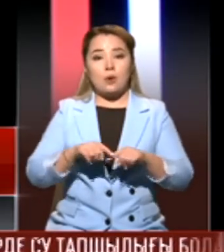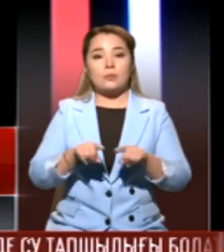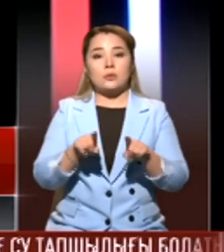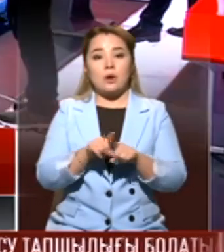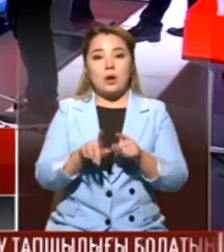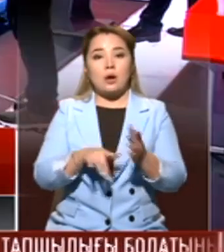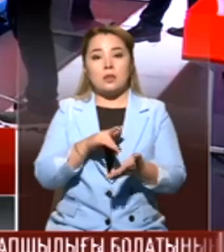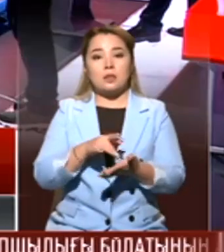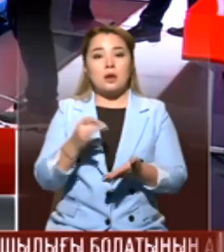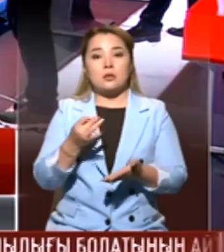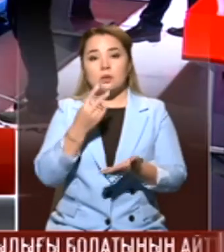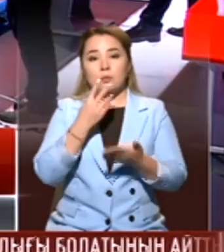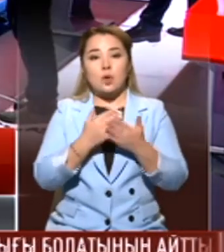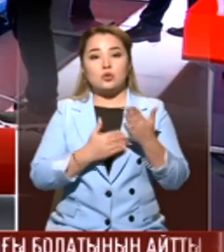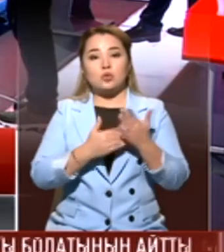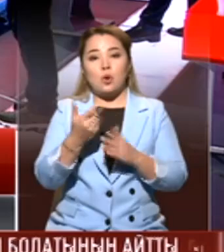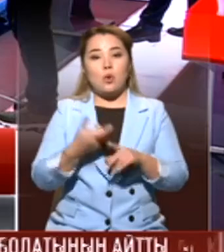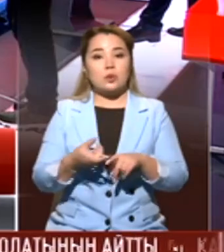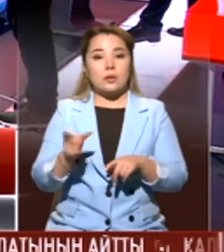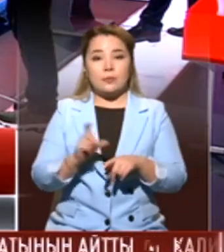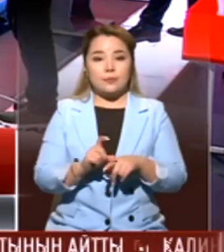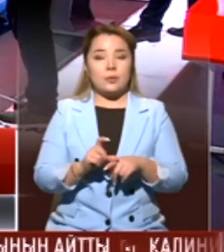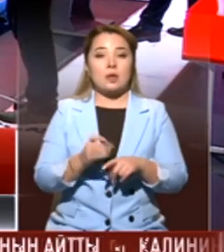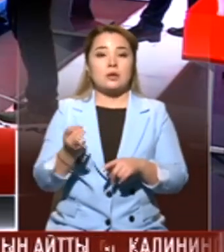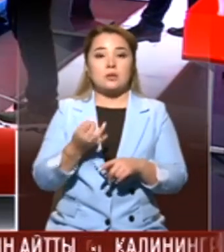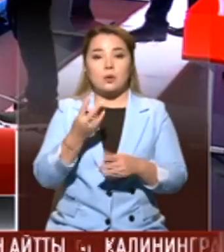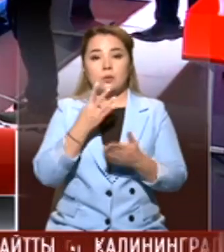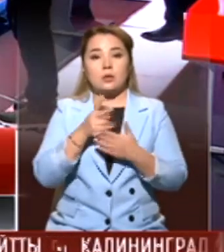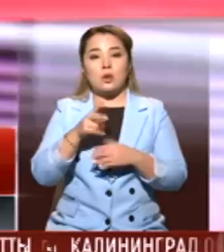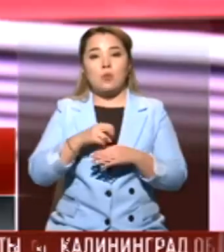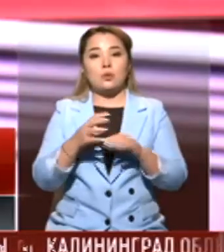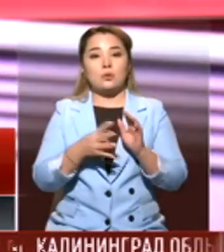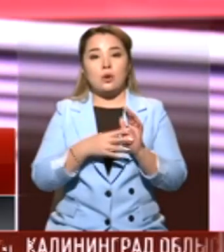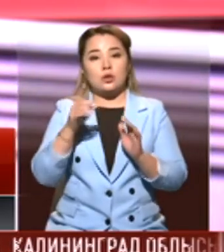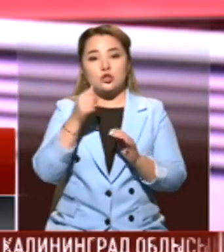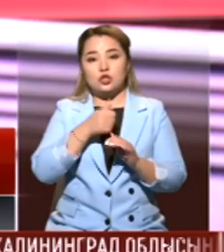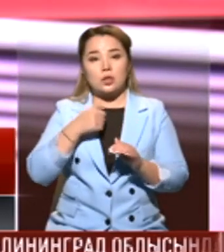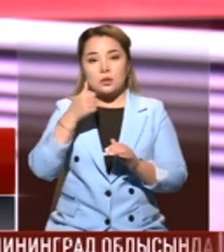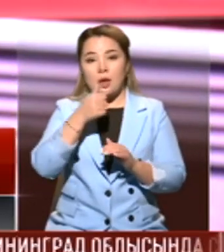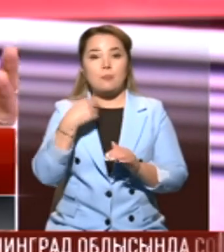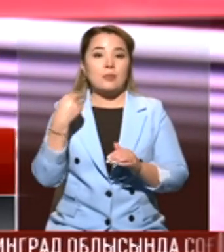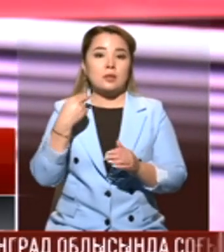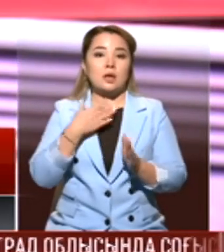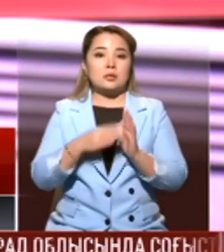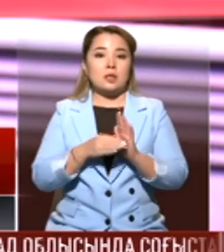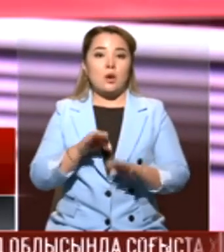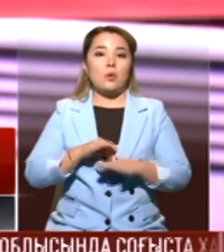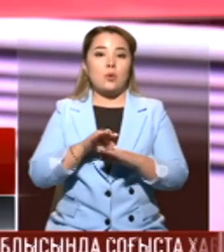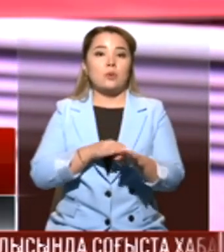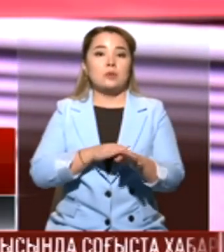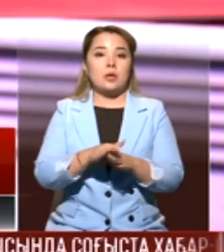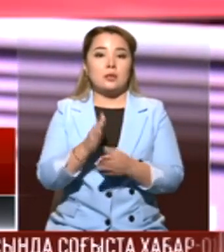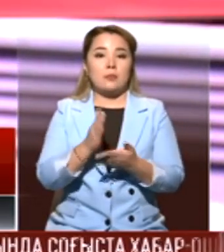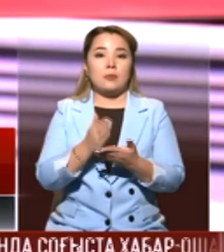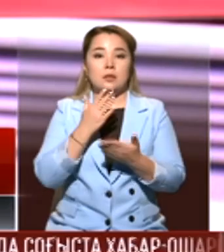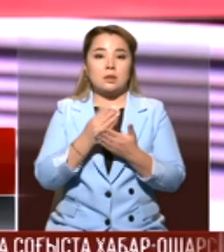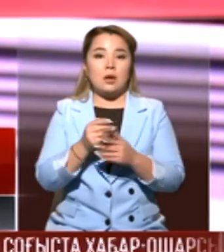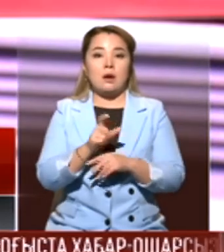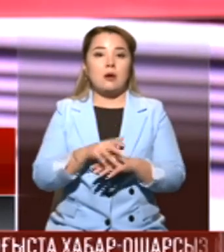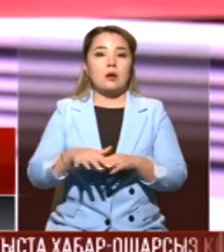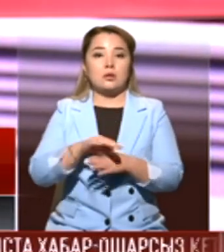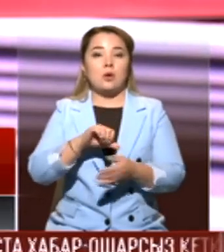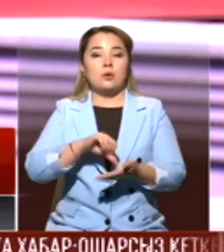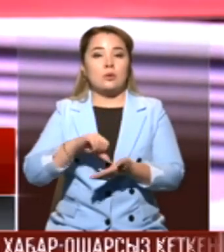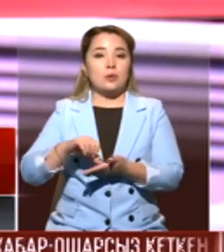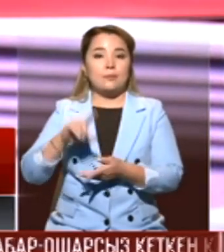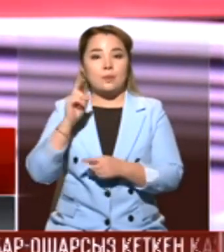қоғамның қызығушылығы өте жоғары. Қоғамның қызығушылығы неге 2019 жылы өздеріңізге президент сайлауы өтті. Президент сайлауынан кейін ол кезде енді халықтың бір